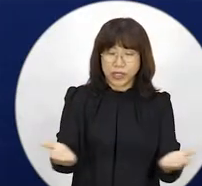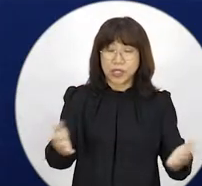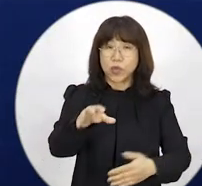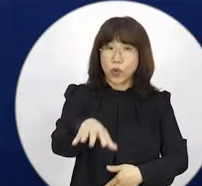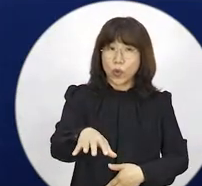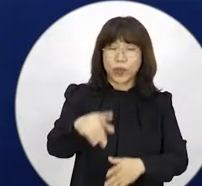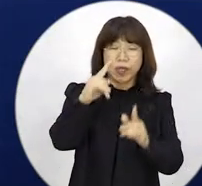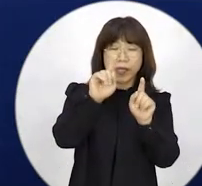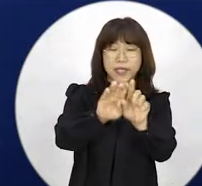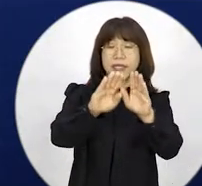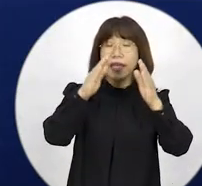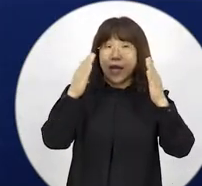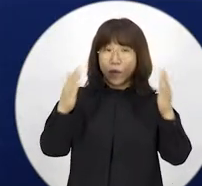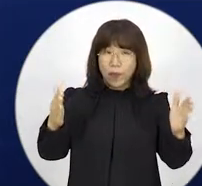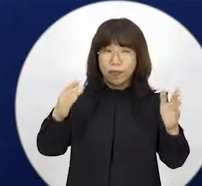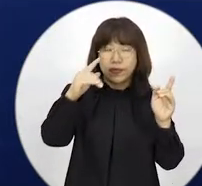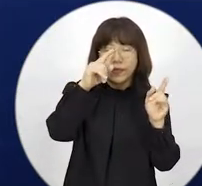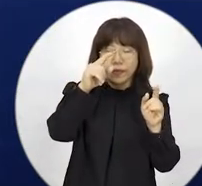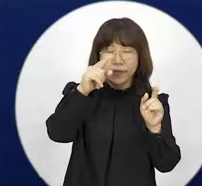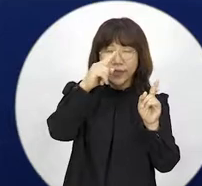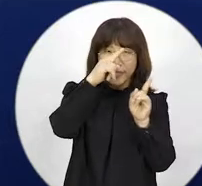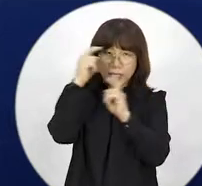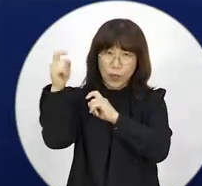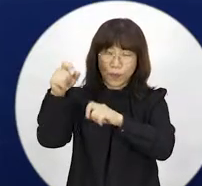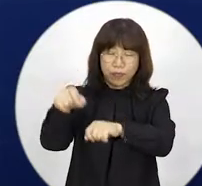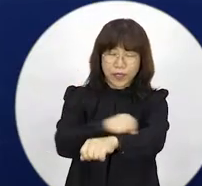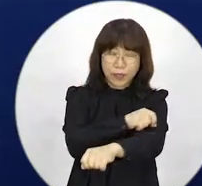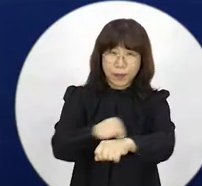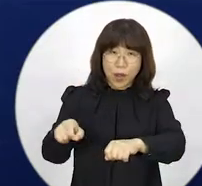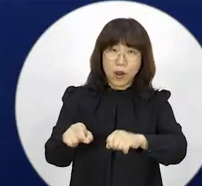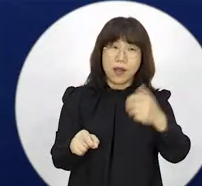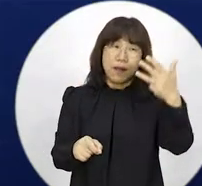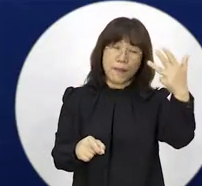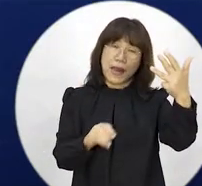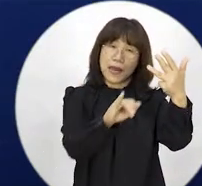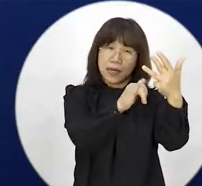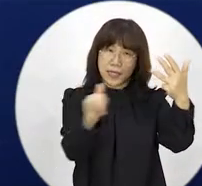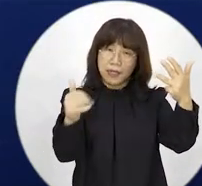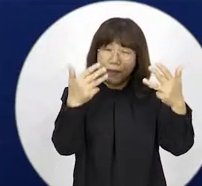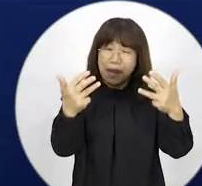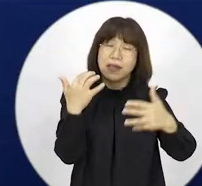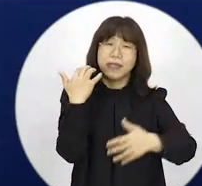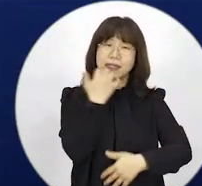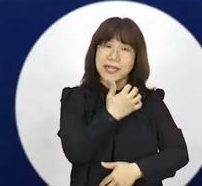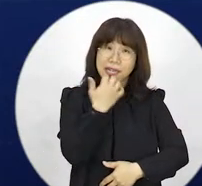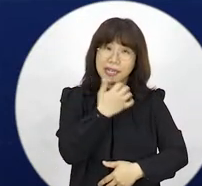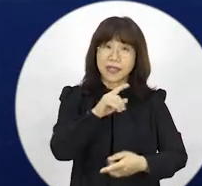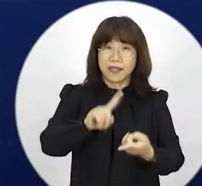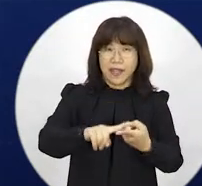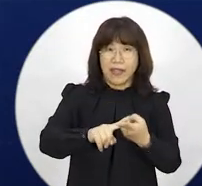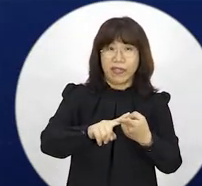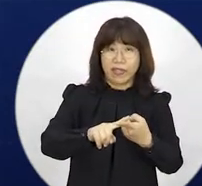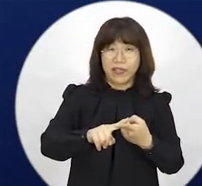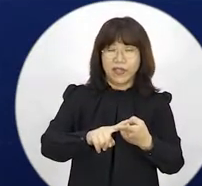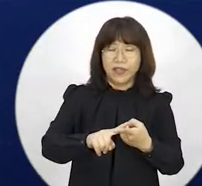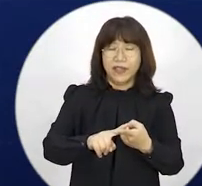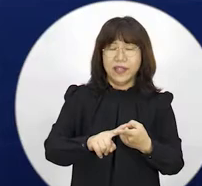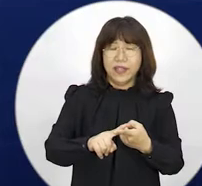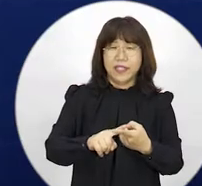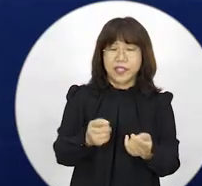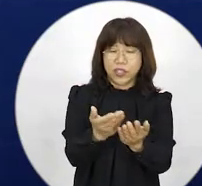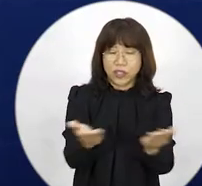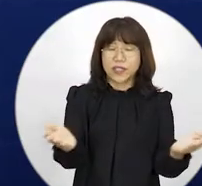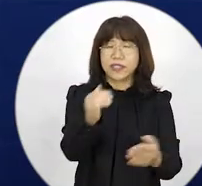개관 13주년 기념 특별 기획으로 팔힘 8 세계 세계 미술 문화 여에 경계 허물기 전시를